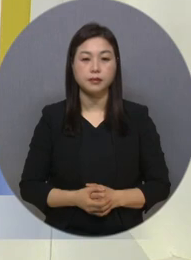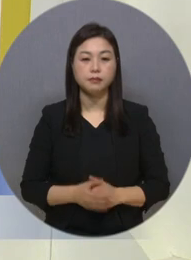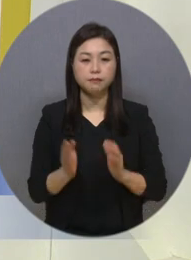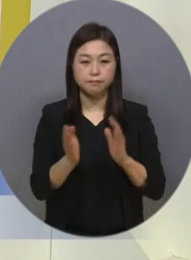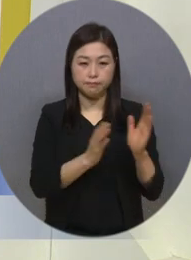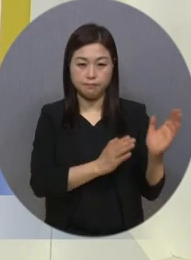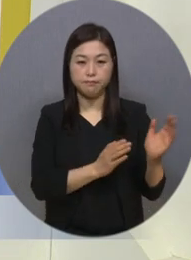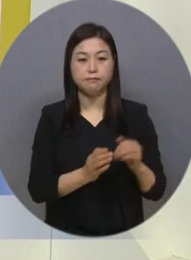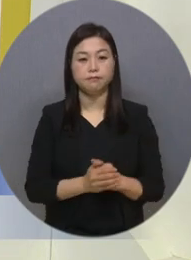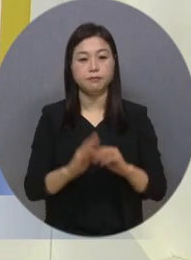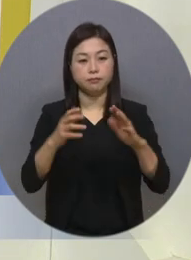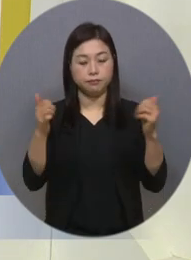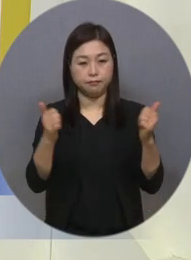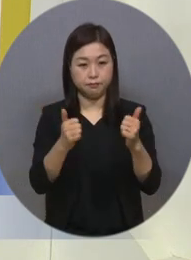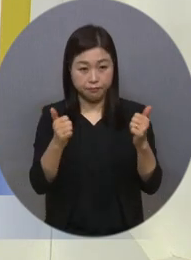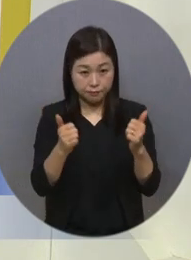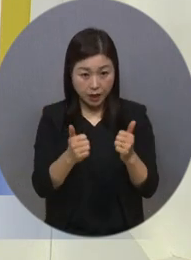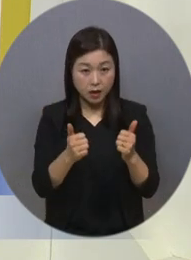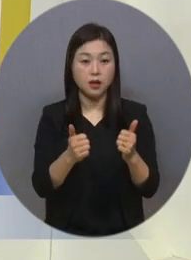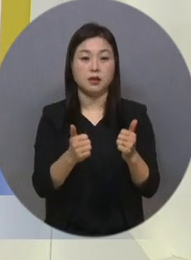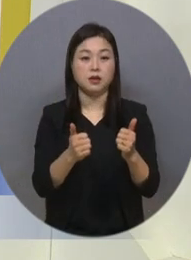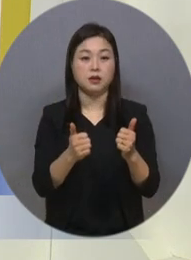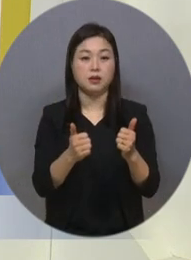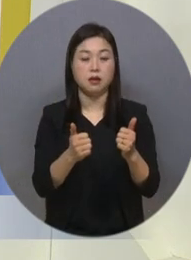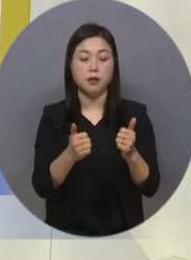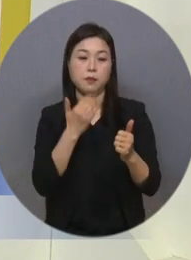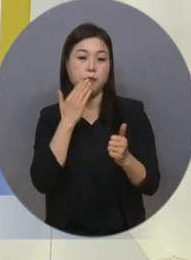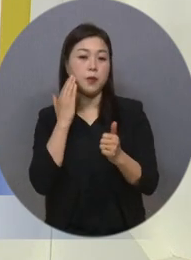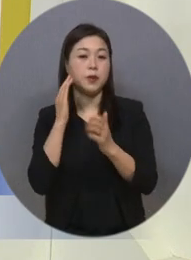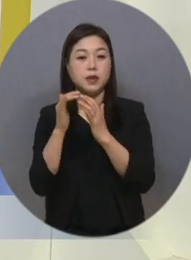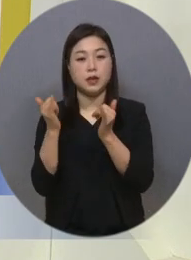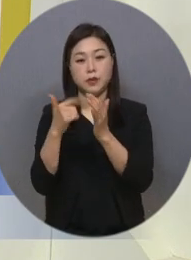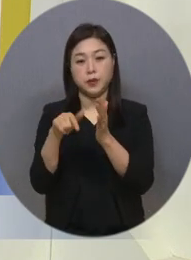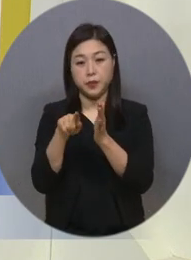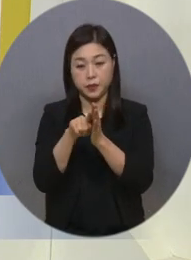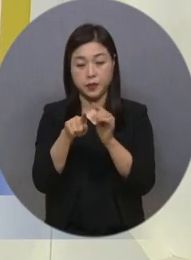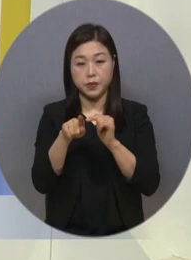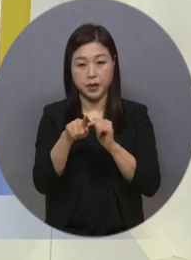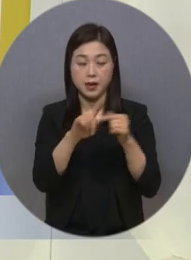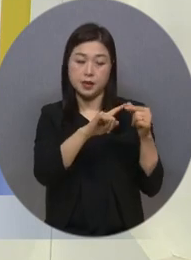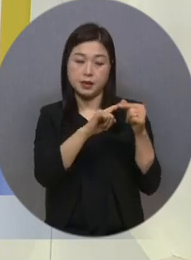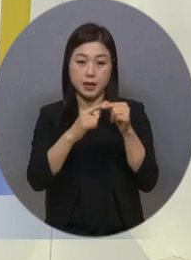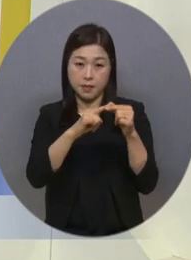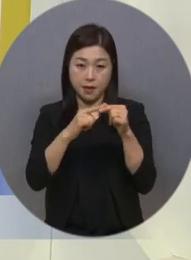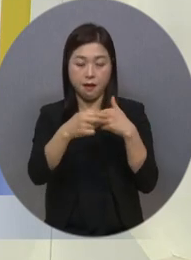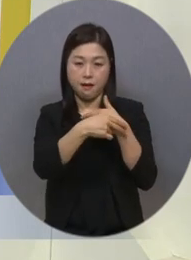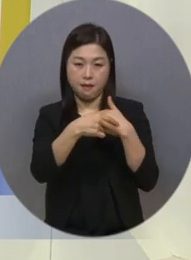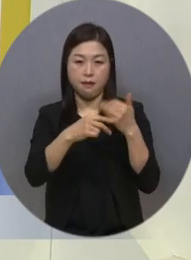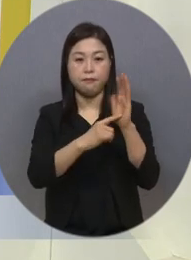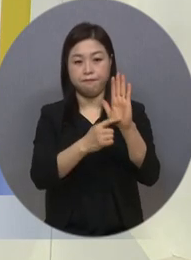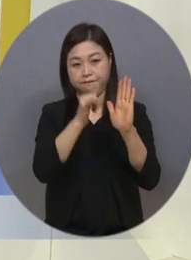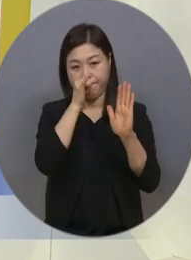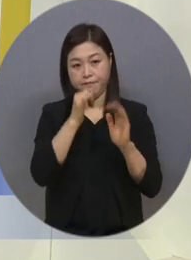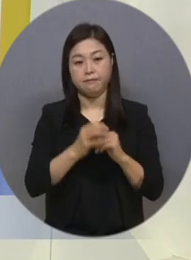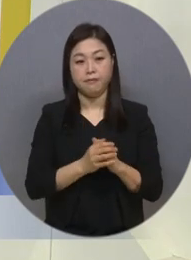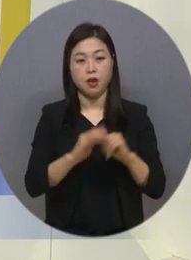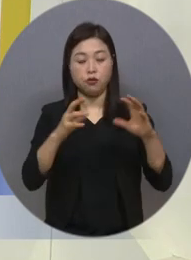다음 뉴스입니다 국회의사 중개에서 청각장애인 등을 위한 실시간 자막 서비스가 제공됩니다